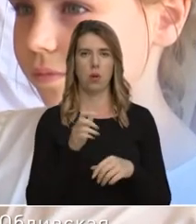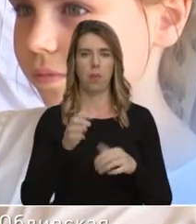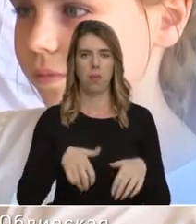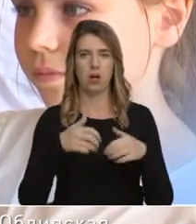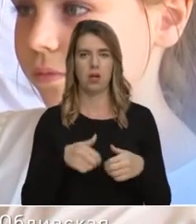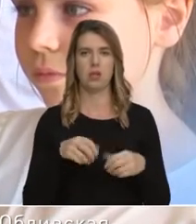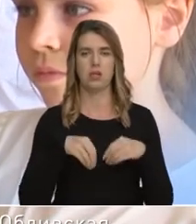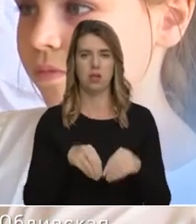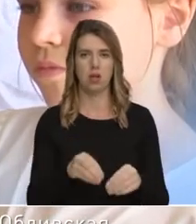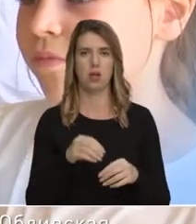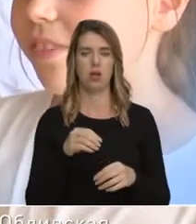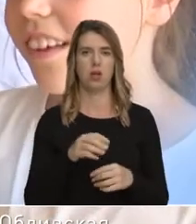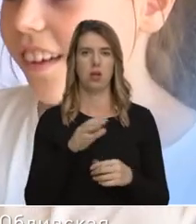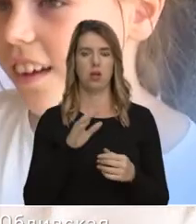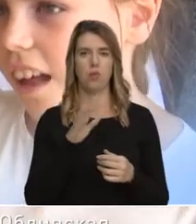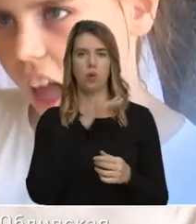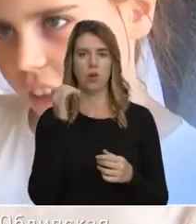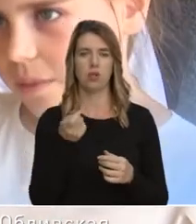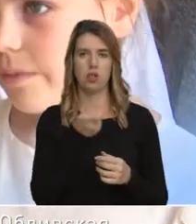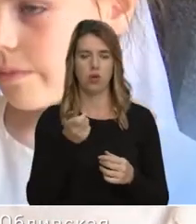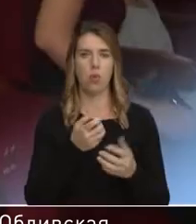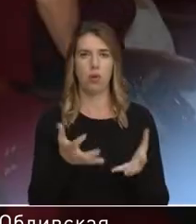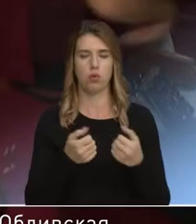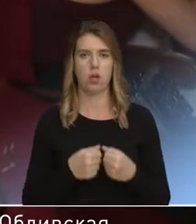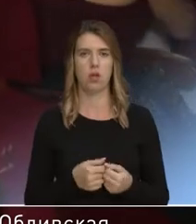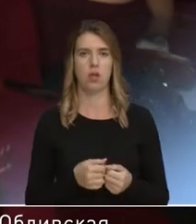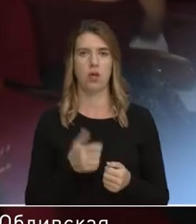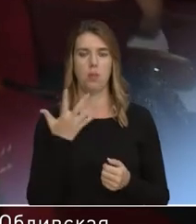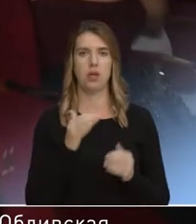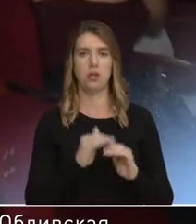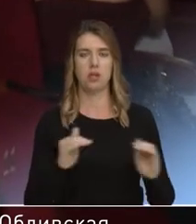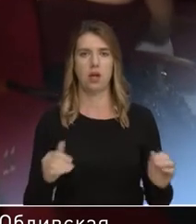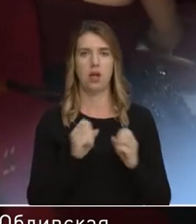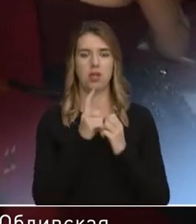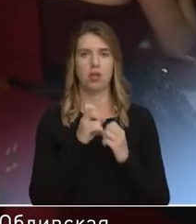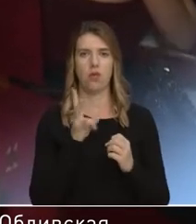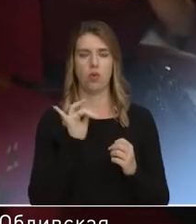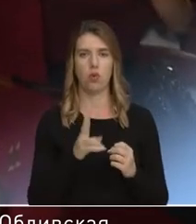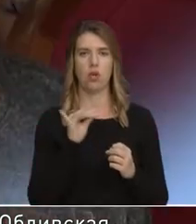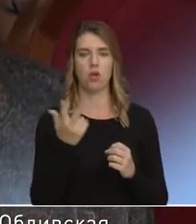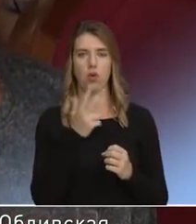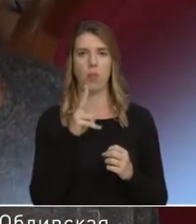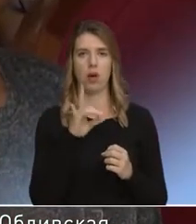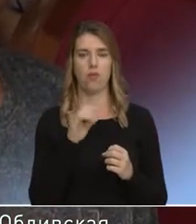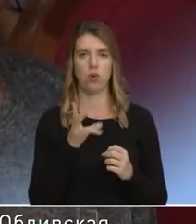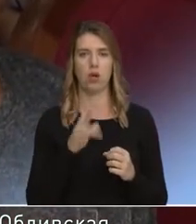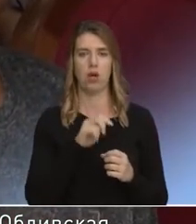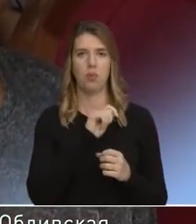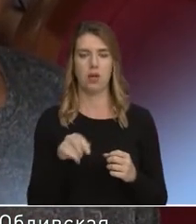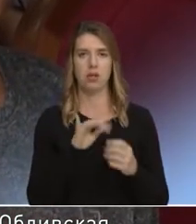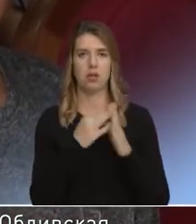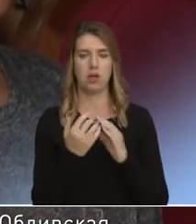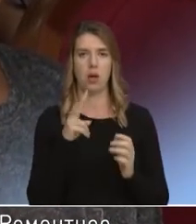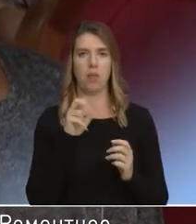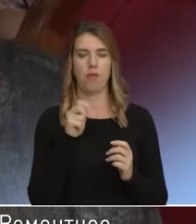Во время уборки намолачивал, много зерна, грамоты получал. 5 детей, 11 внуков и 3 правнуков. Приехать из